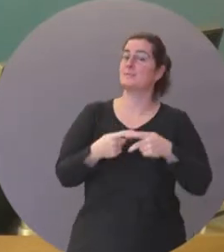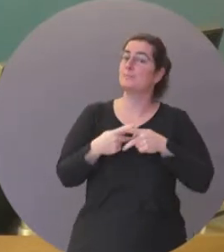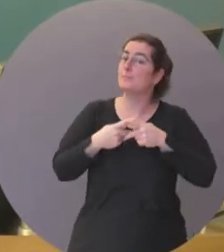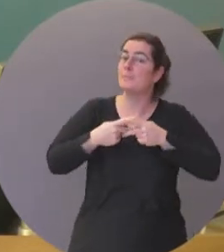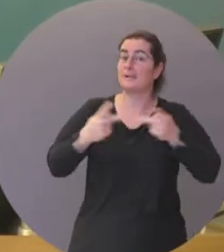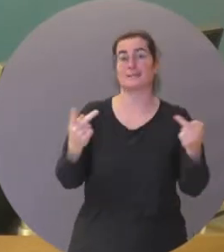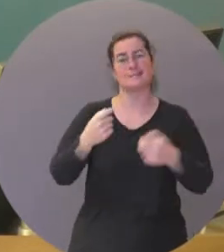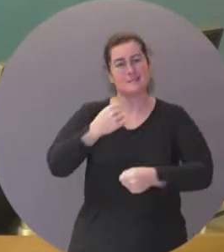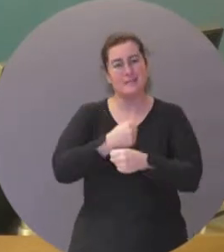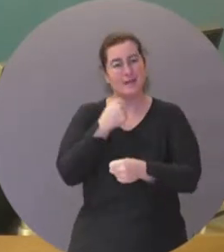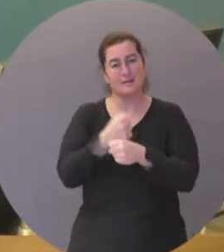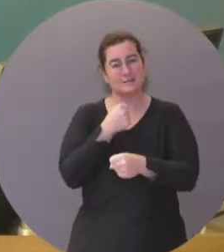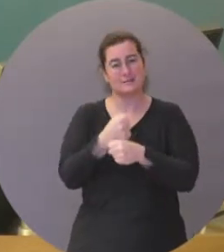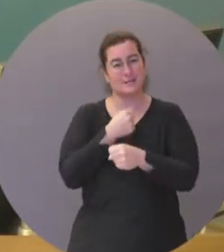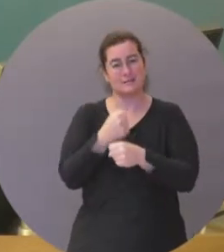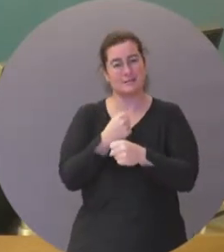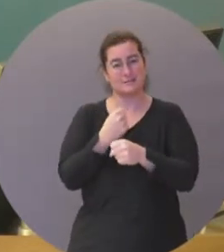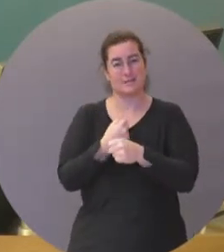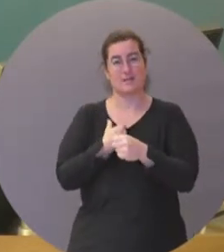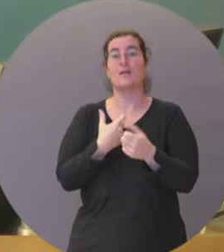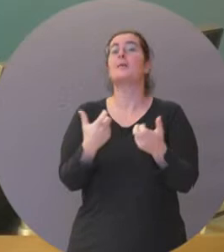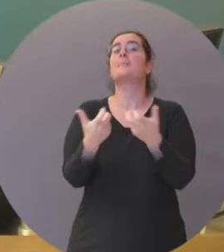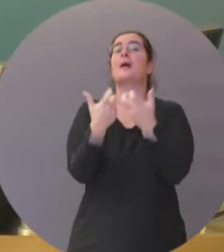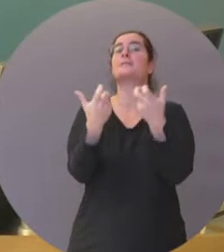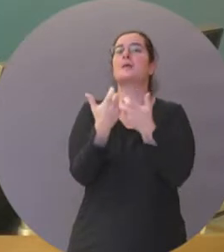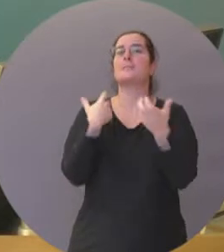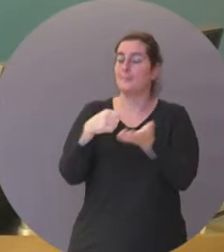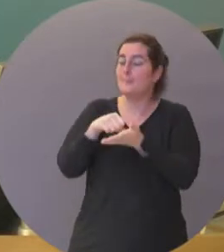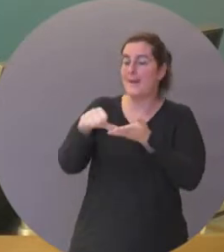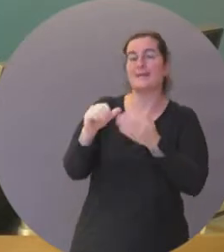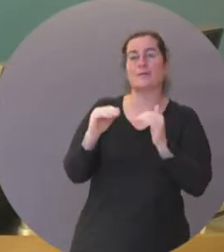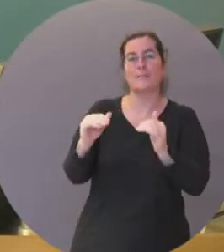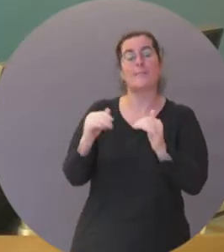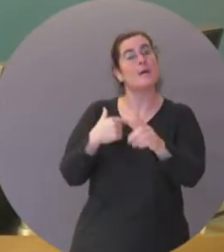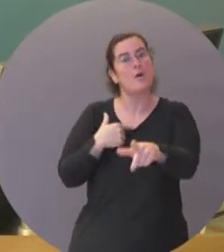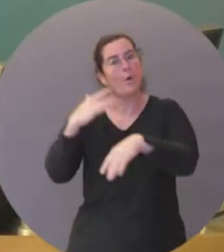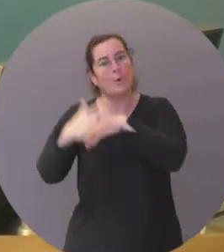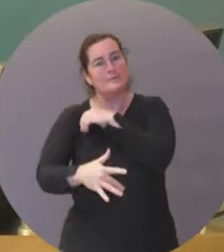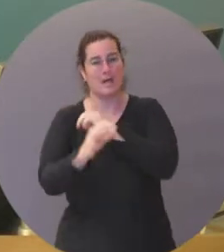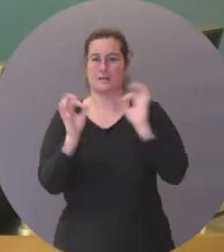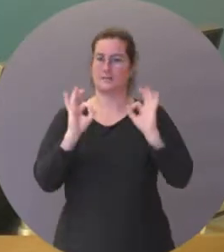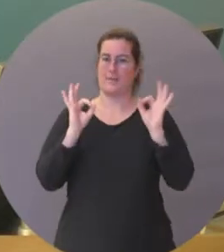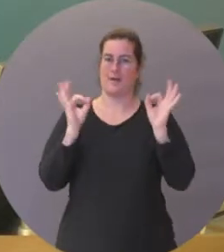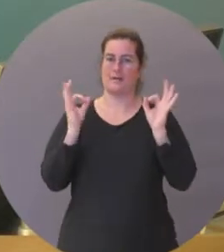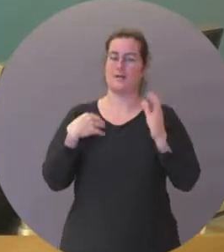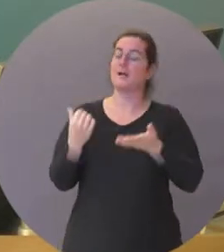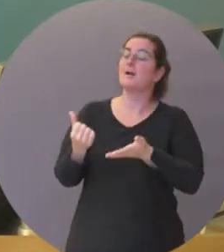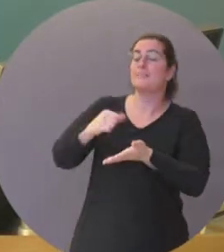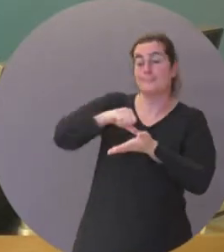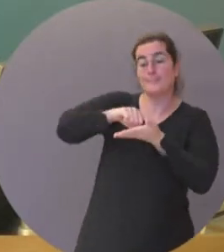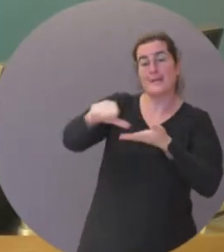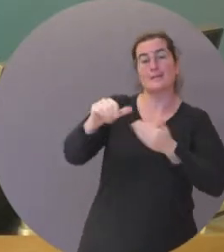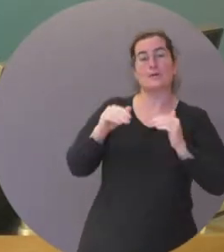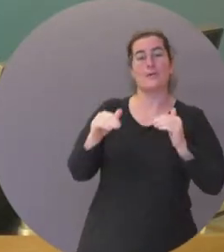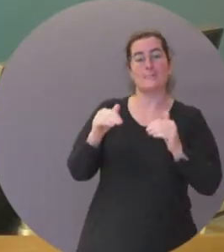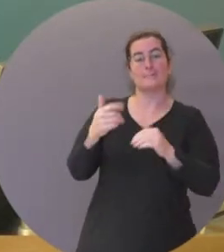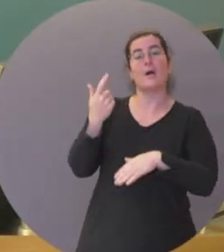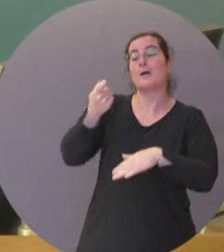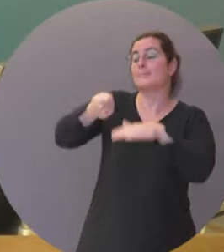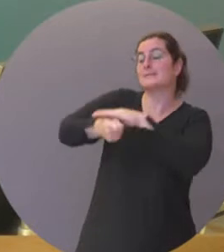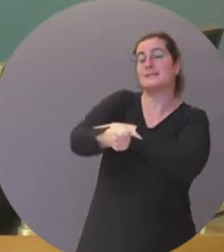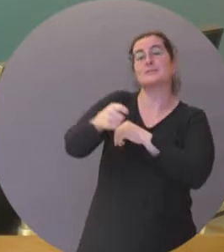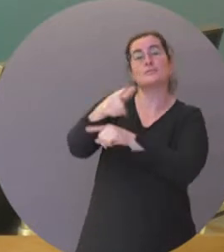essentiels à commencer par le versement sans retard des prestations sociales à nos publics